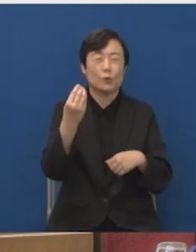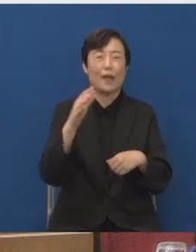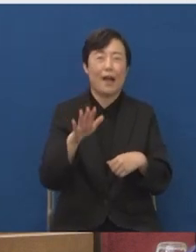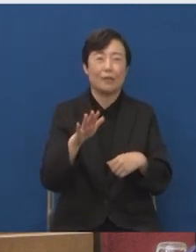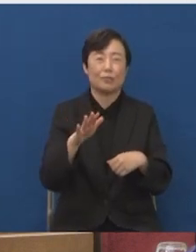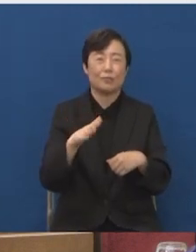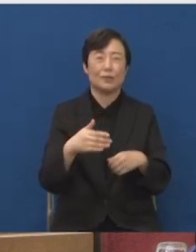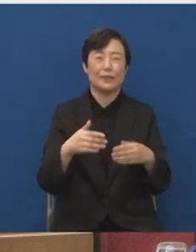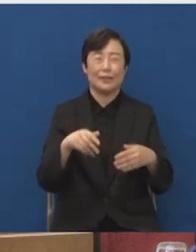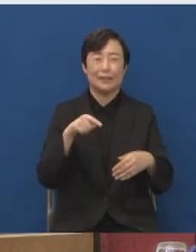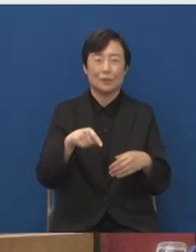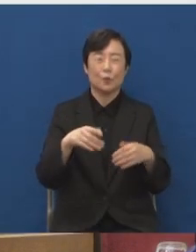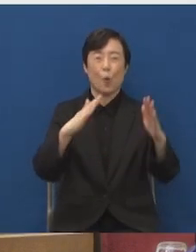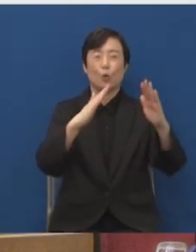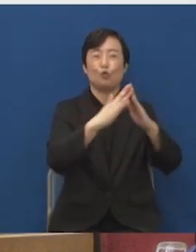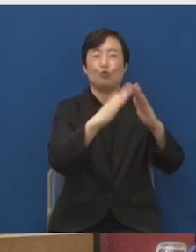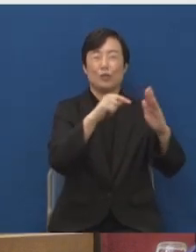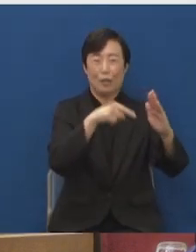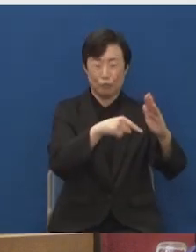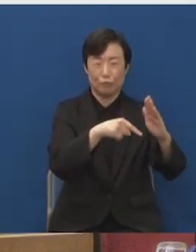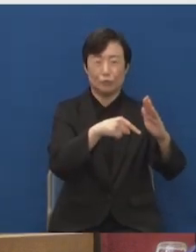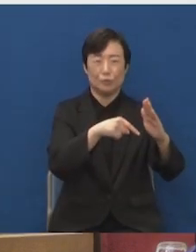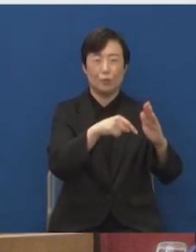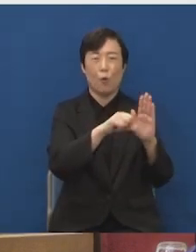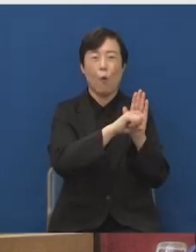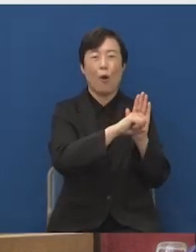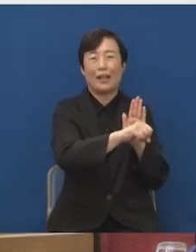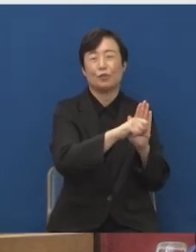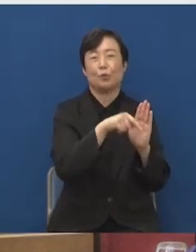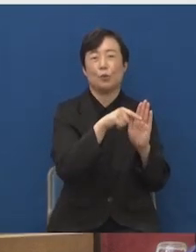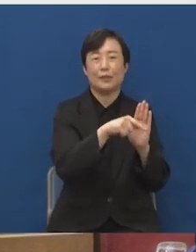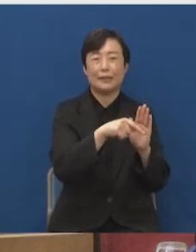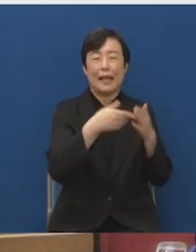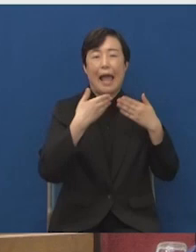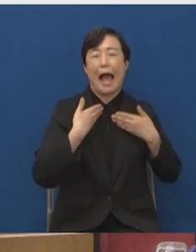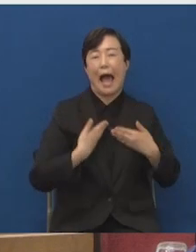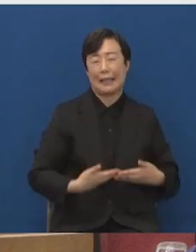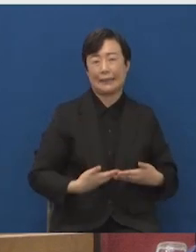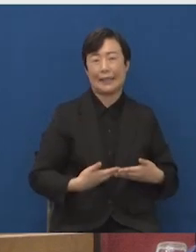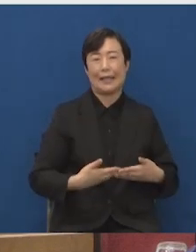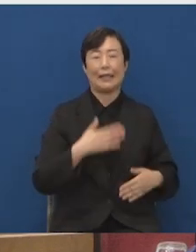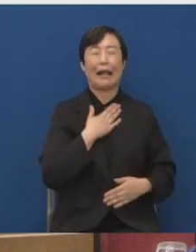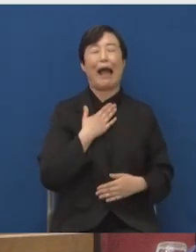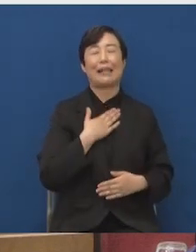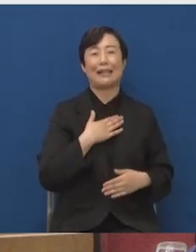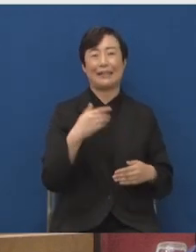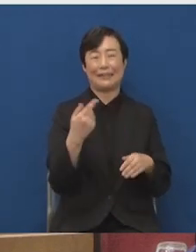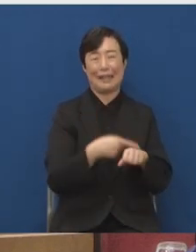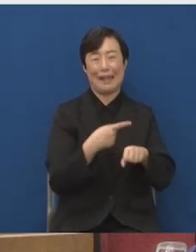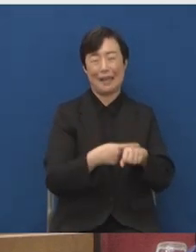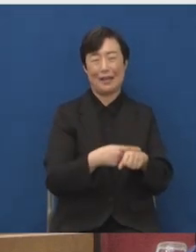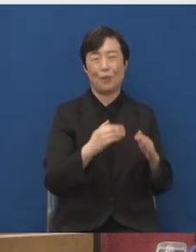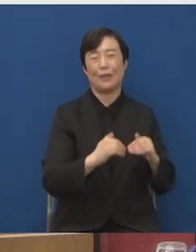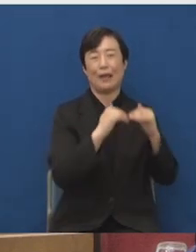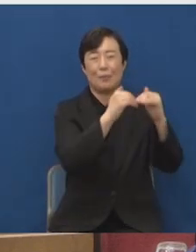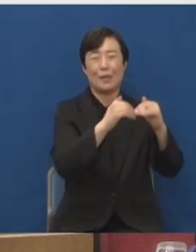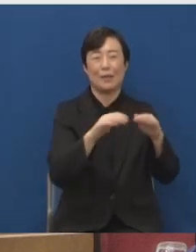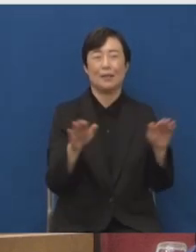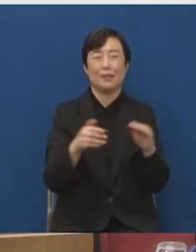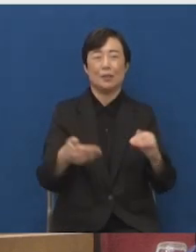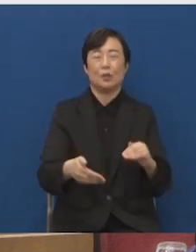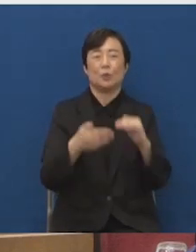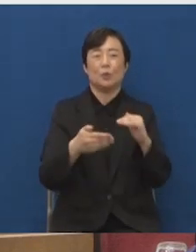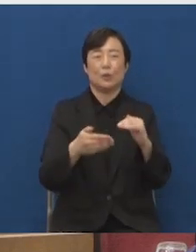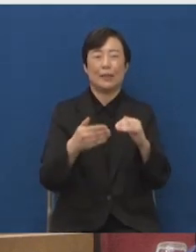住宅ストックを有効に活用し、その安全性、快適性を高め、子育て世代を中心に京都への定